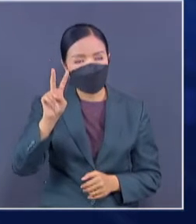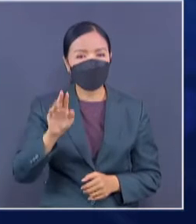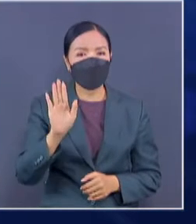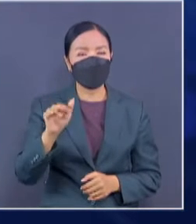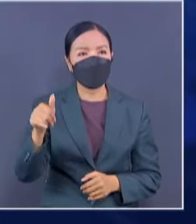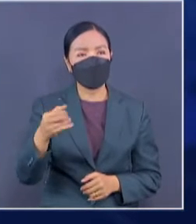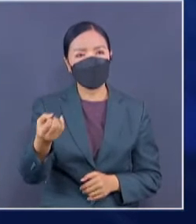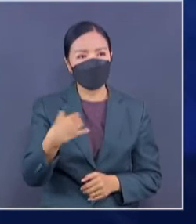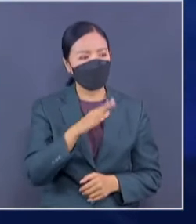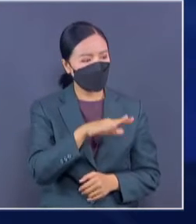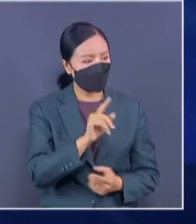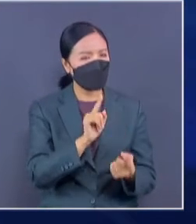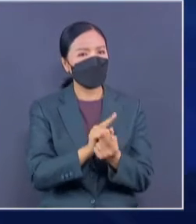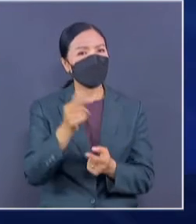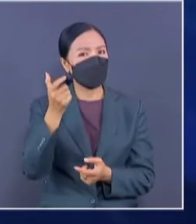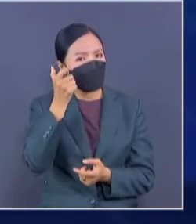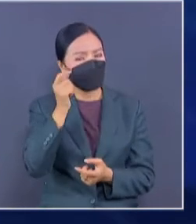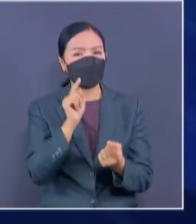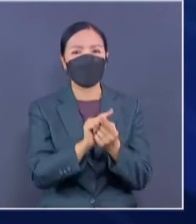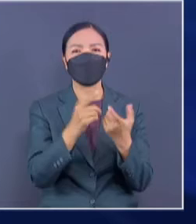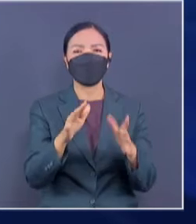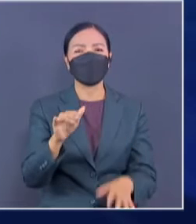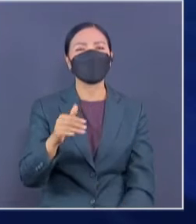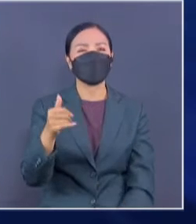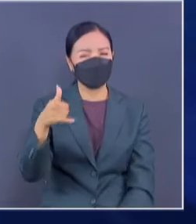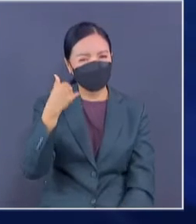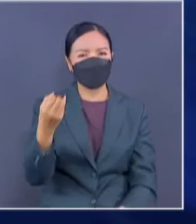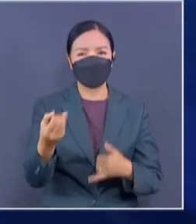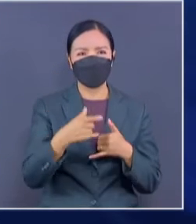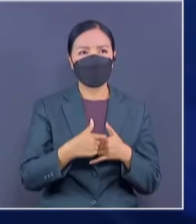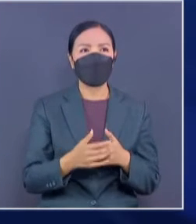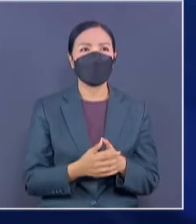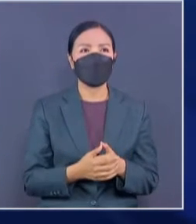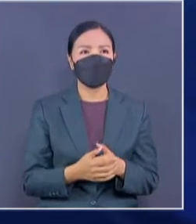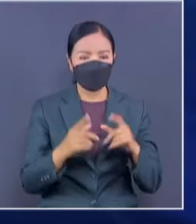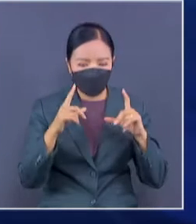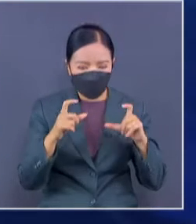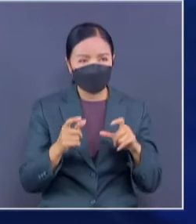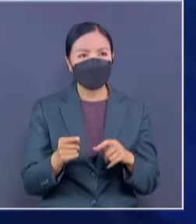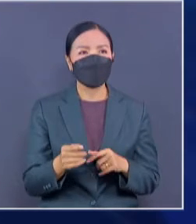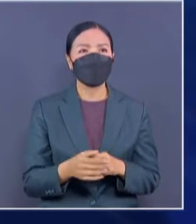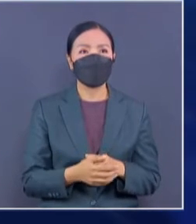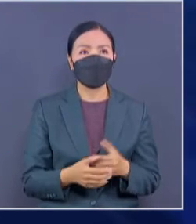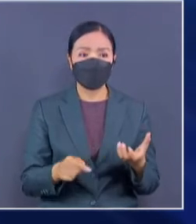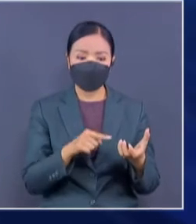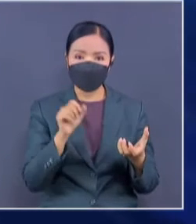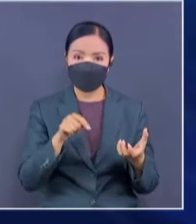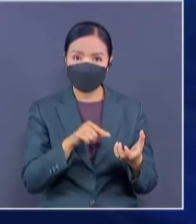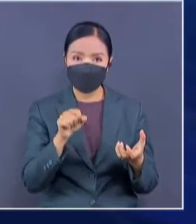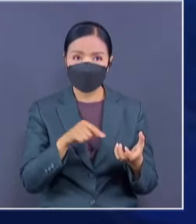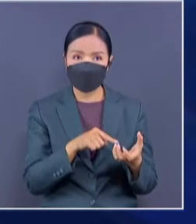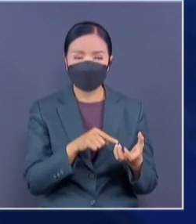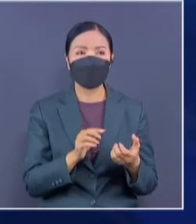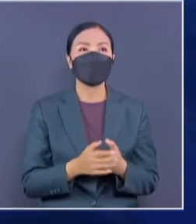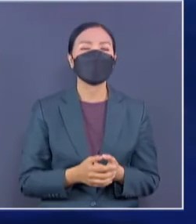อกลับมาบอกหาโทรศัพท์เจอแล้วครับหาโทรศัพท์เจอแล้วส่งรูปมายืนยันเพื่อความแน่ใจว่าใช่เครื่องนี้ไหมแบบนี้ไหม